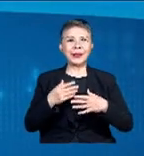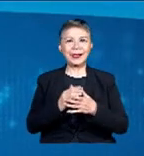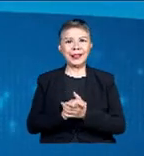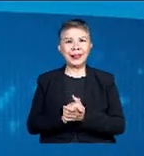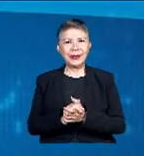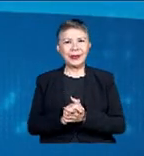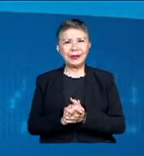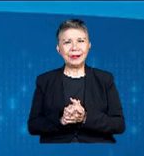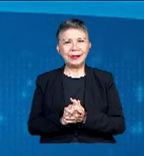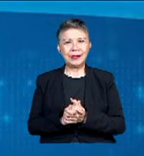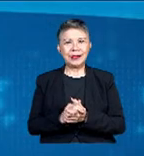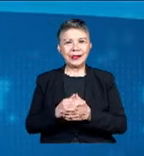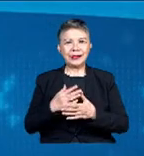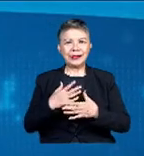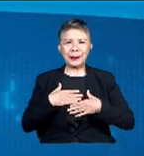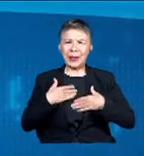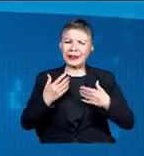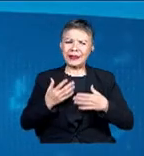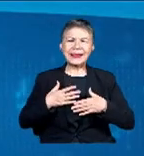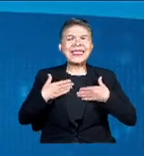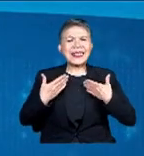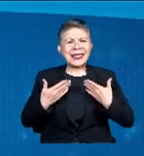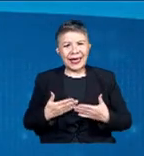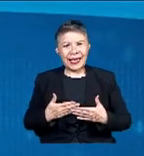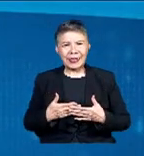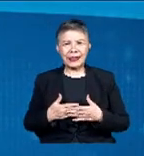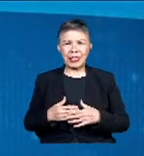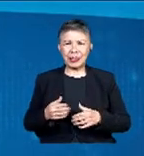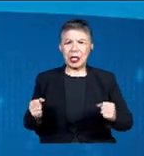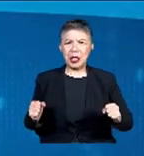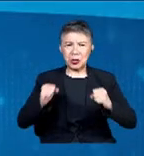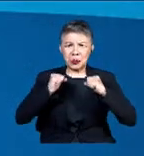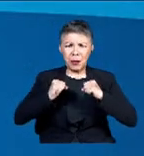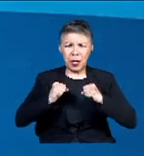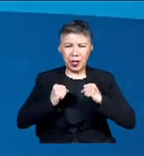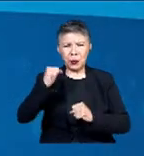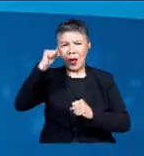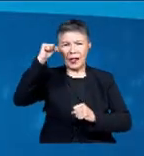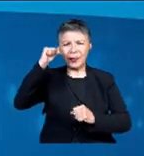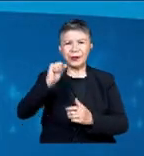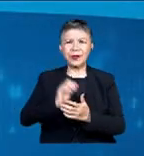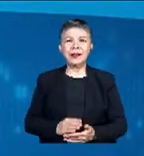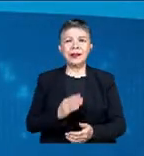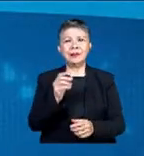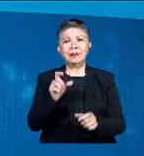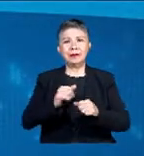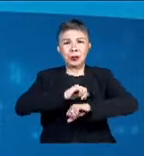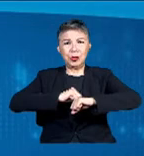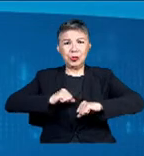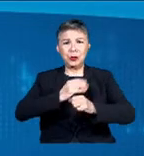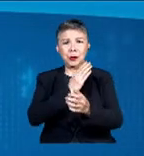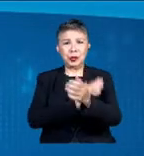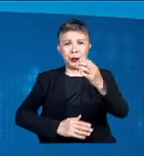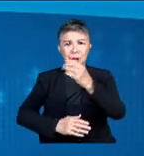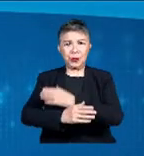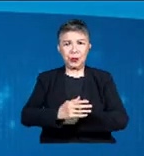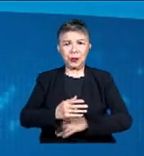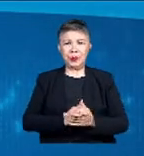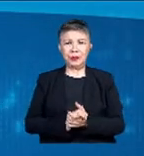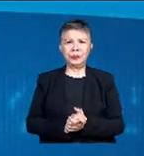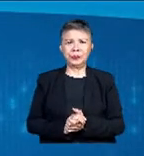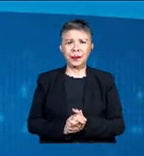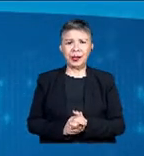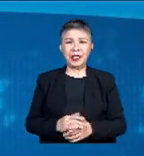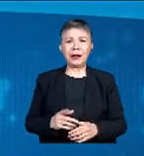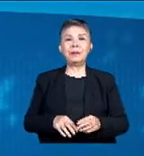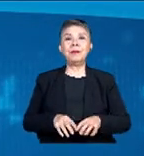merasa terkesima dengan semangat juang penyandang disabilitas yang bertanding, berlatih atas